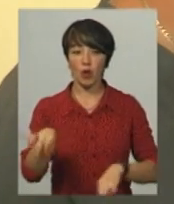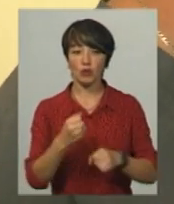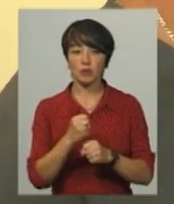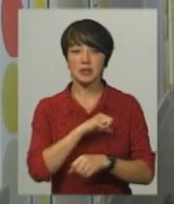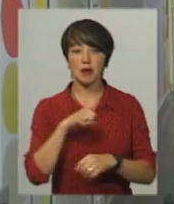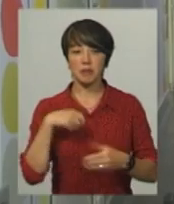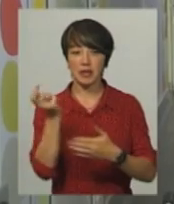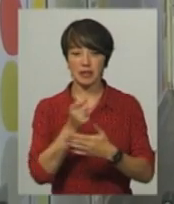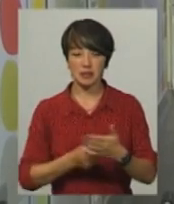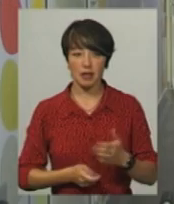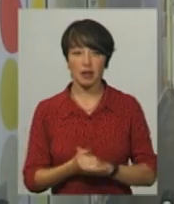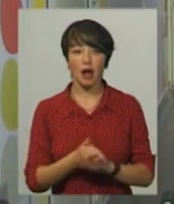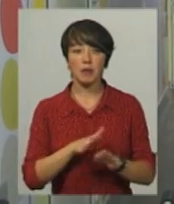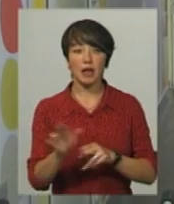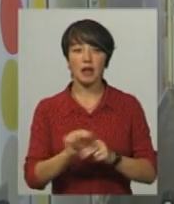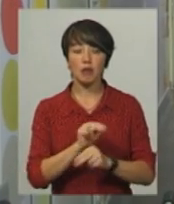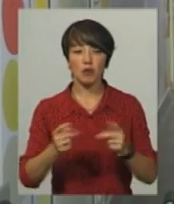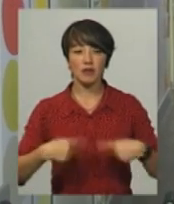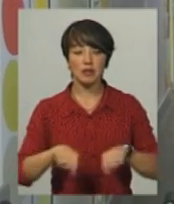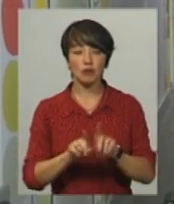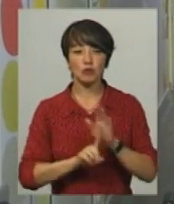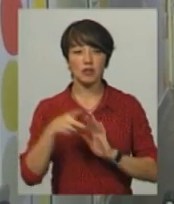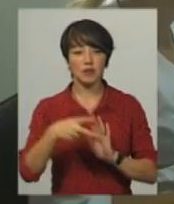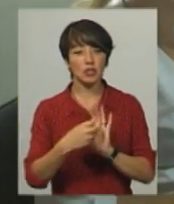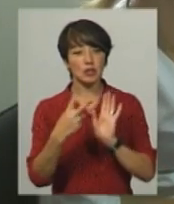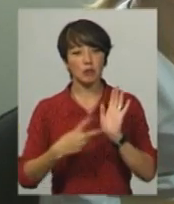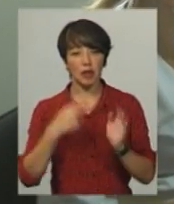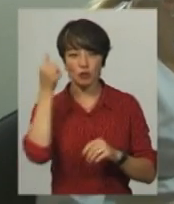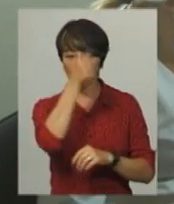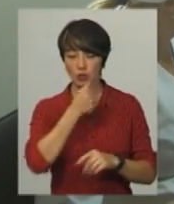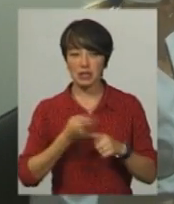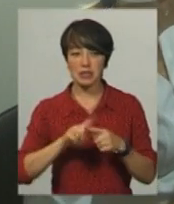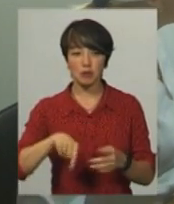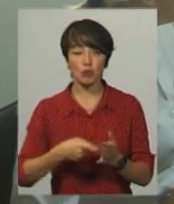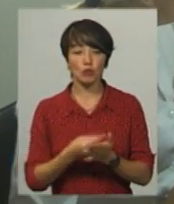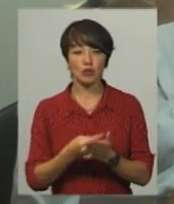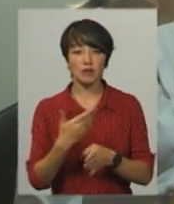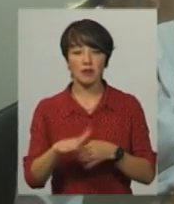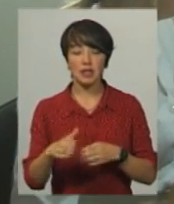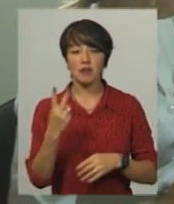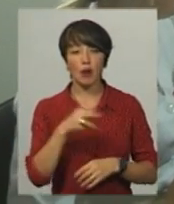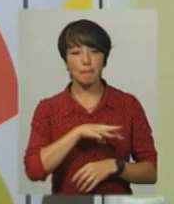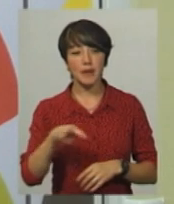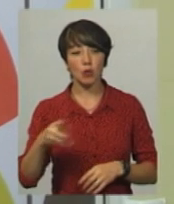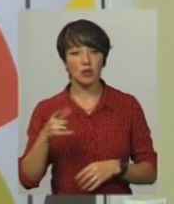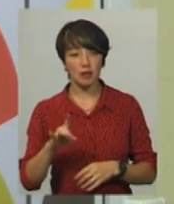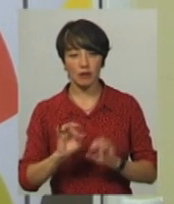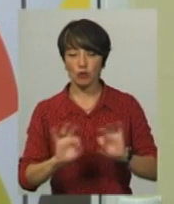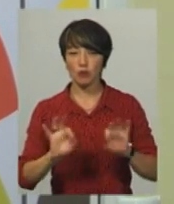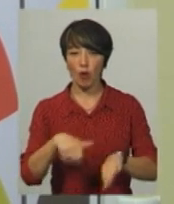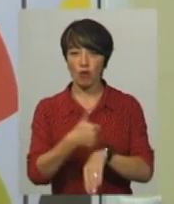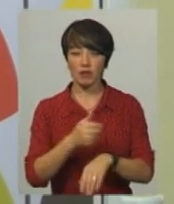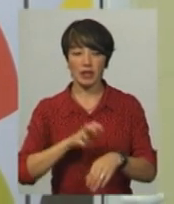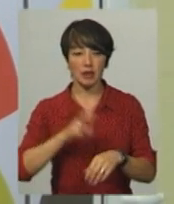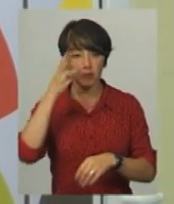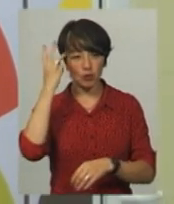самі дизайн. Капітальний ремонт у відділенні розпочали у 2017 році. На це з міської казни надали понад 2 мільйони гривень, розповідає головний